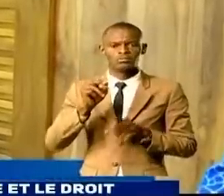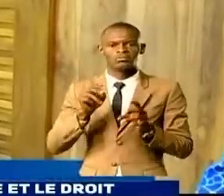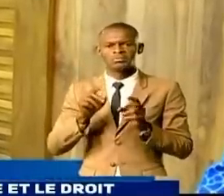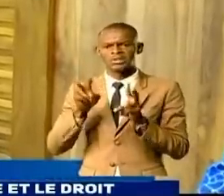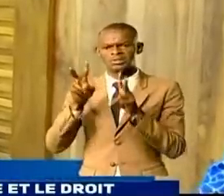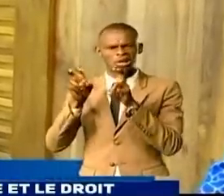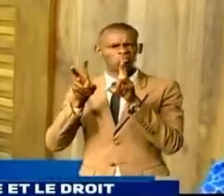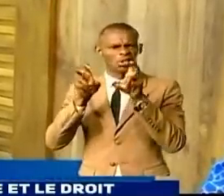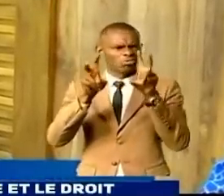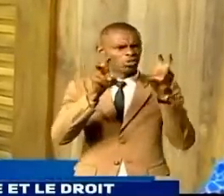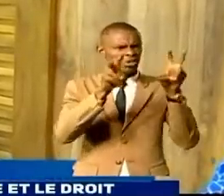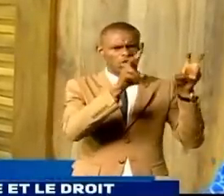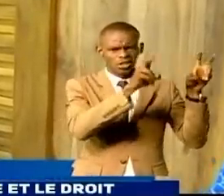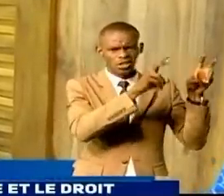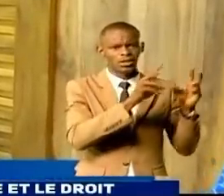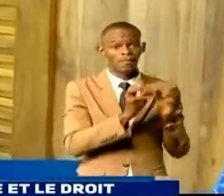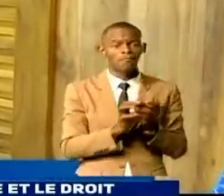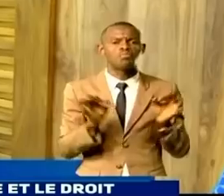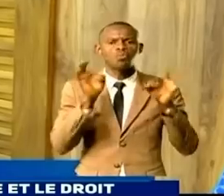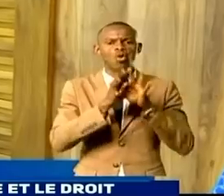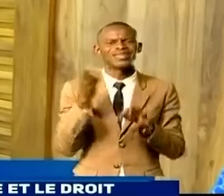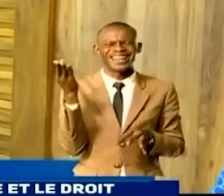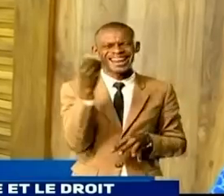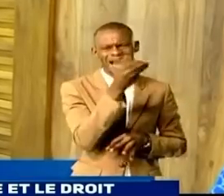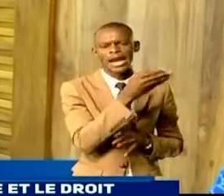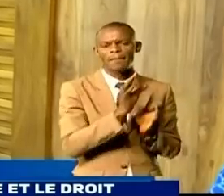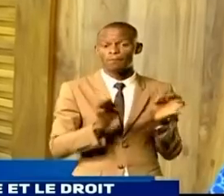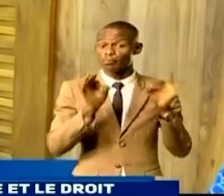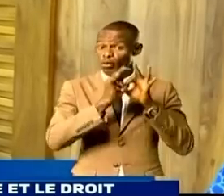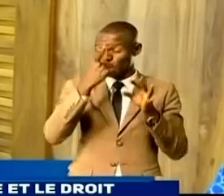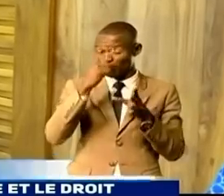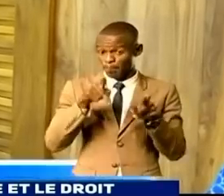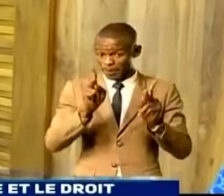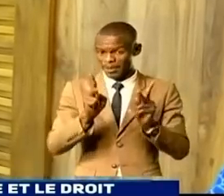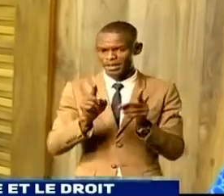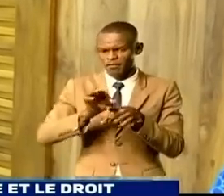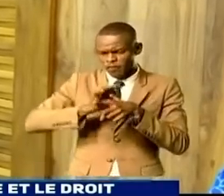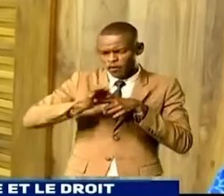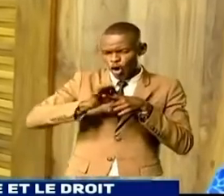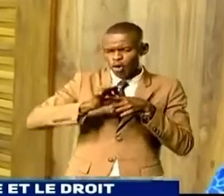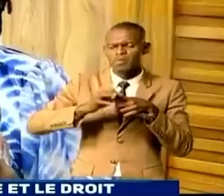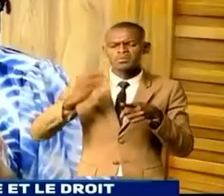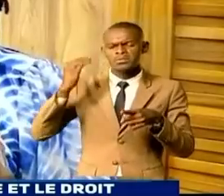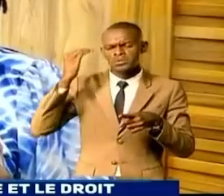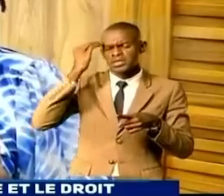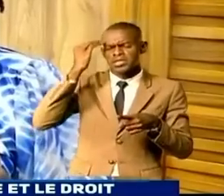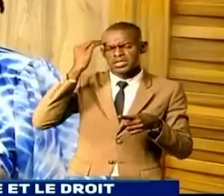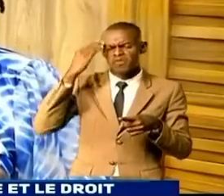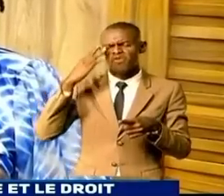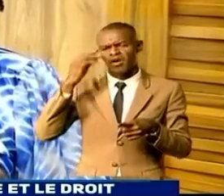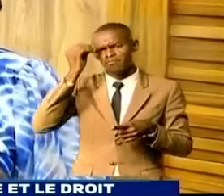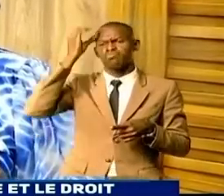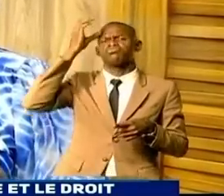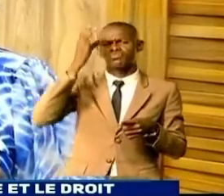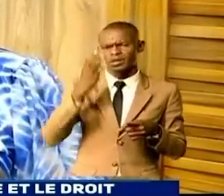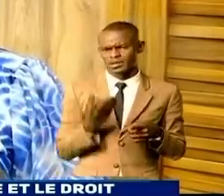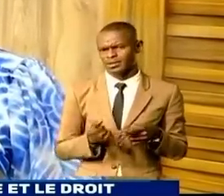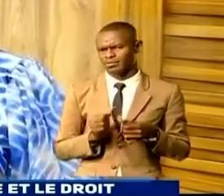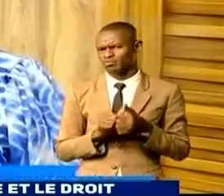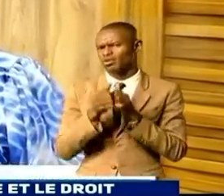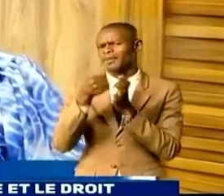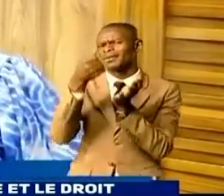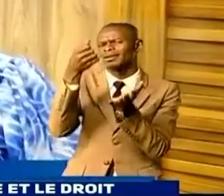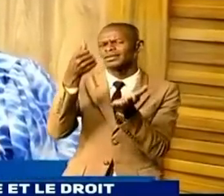sorte que les Congolais aient une connaissance approfondie de ces dispositions légales. Nos cadres d'entreprise ont besoin d'avoir